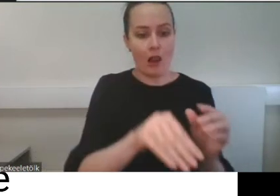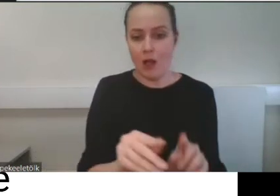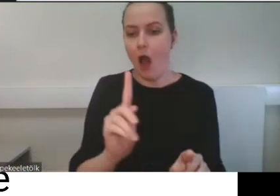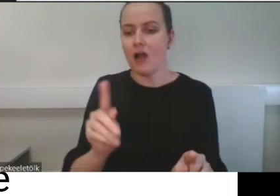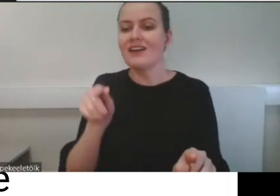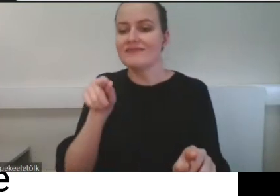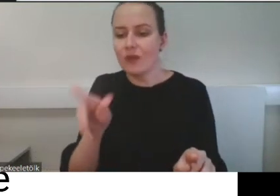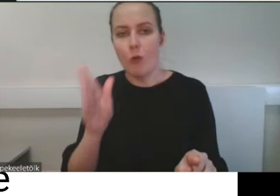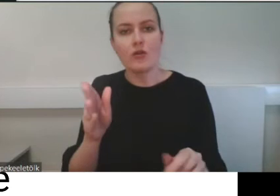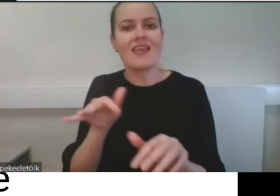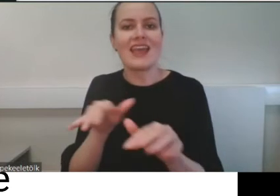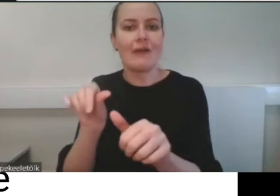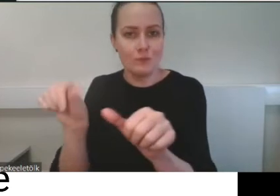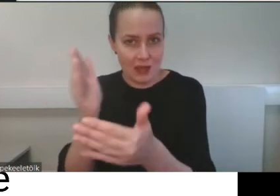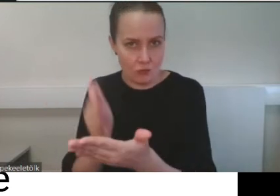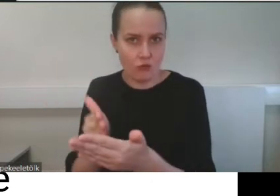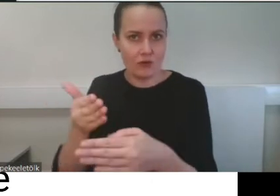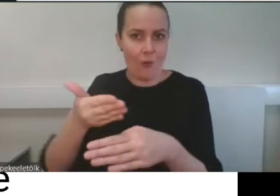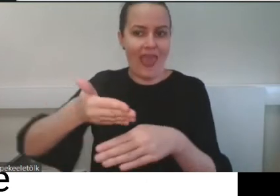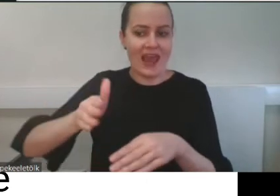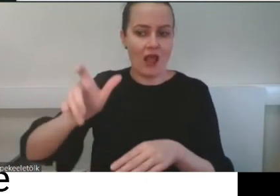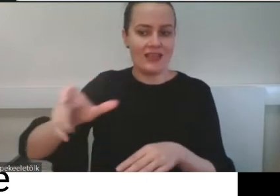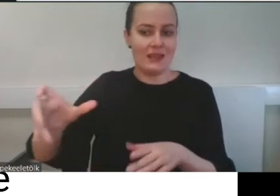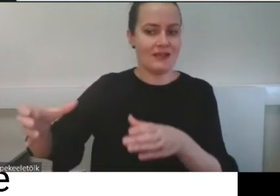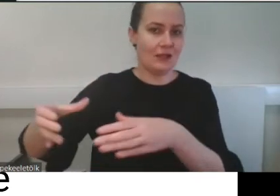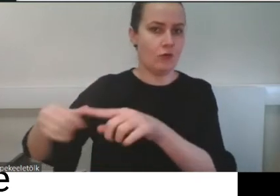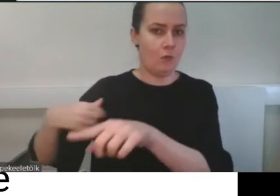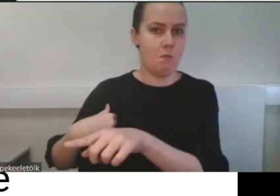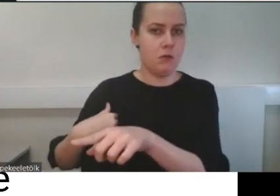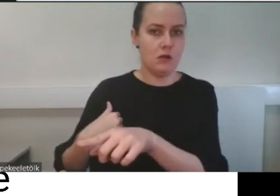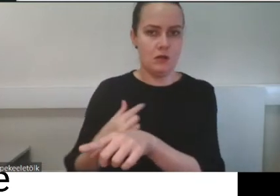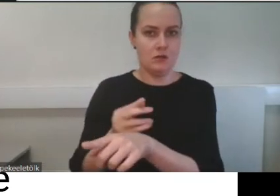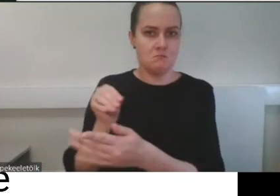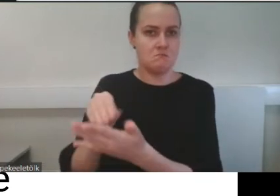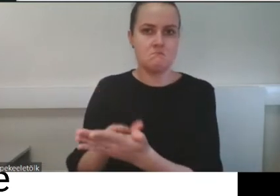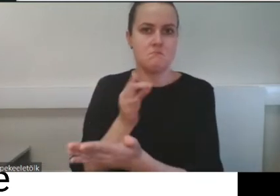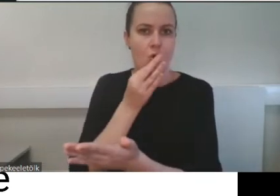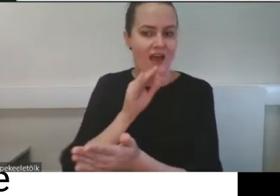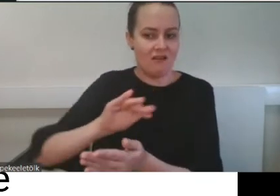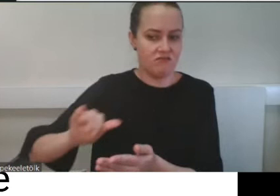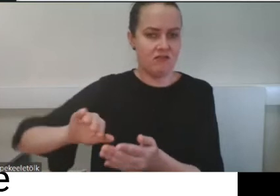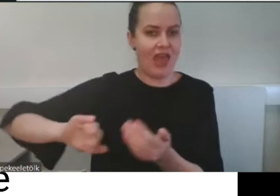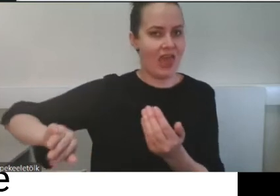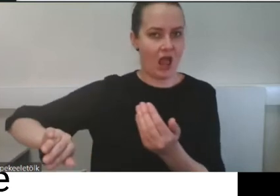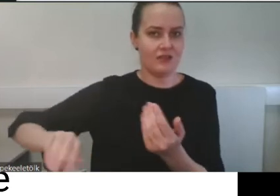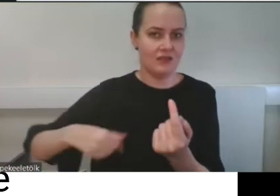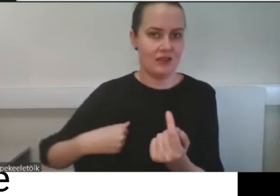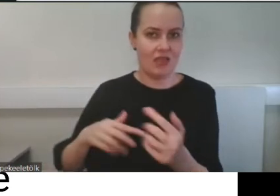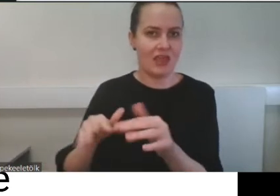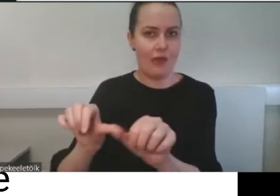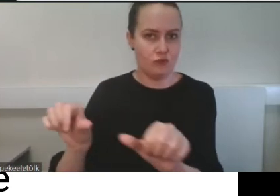sihtrühma hindamise tagajärjel, siis on tagatud ka nende andmete